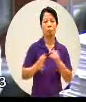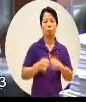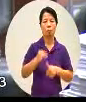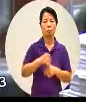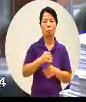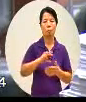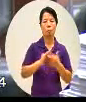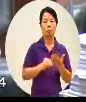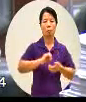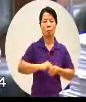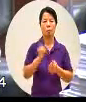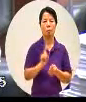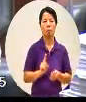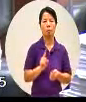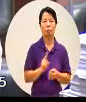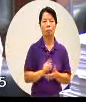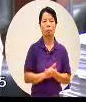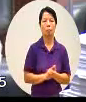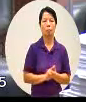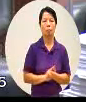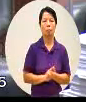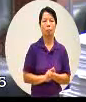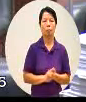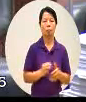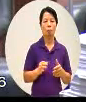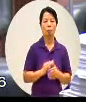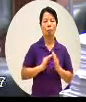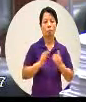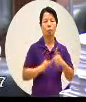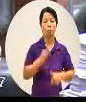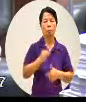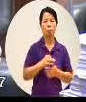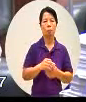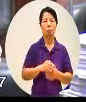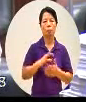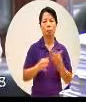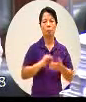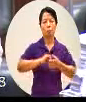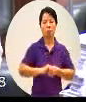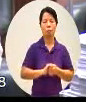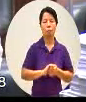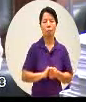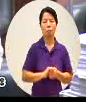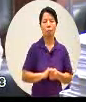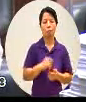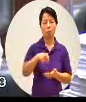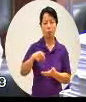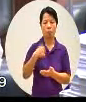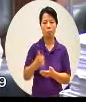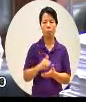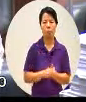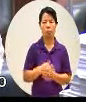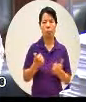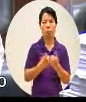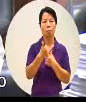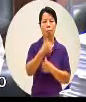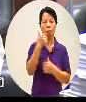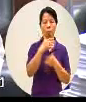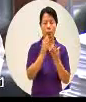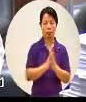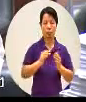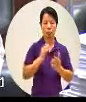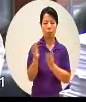恁知影无？市价听起来足好听呢，敢若讲哦，啊无，阮市长啦，一块土地啦，卖予市长